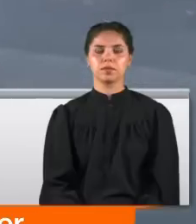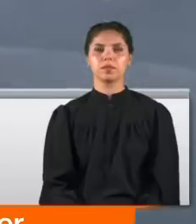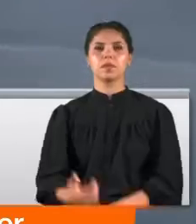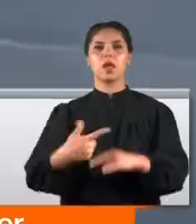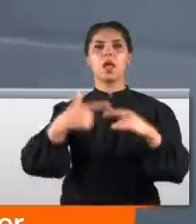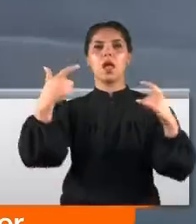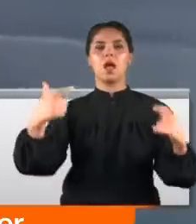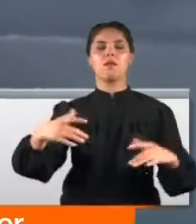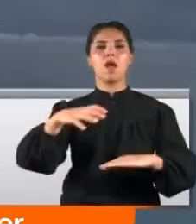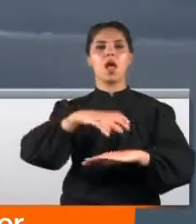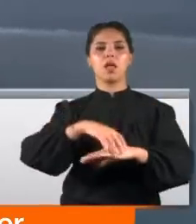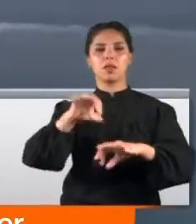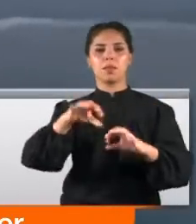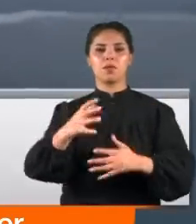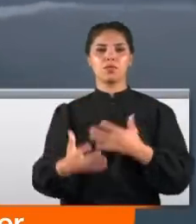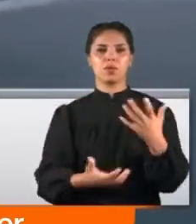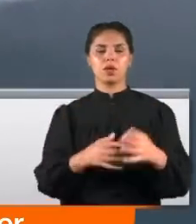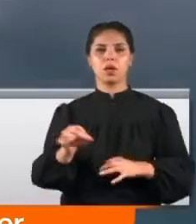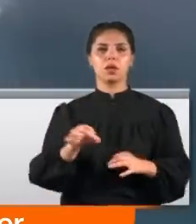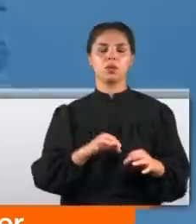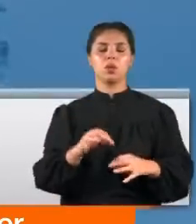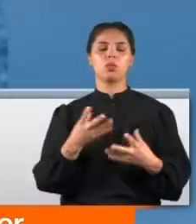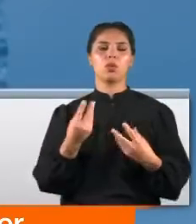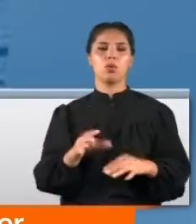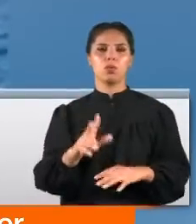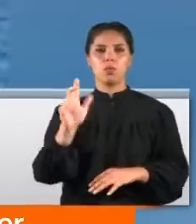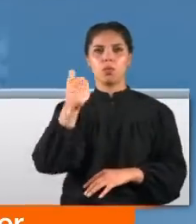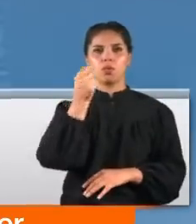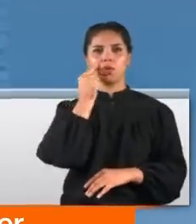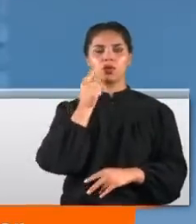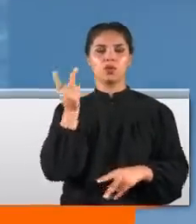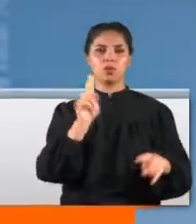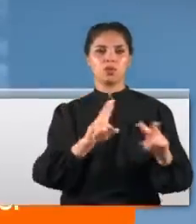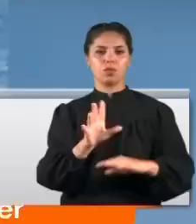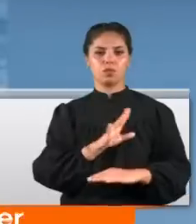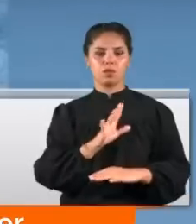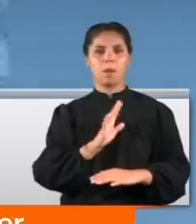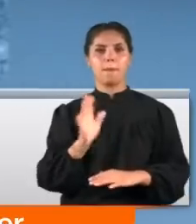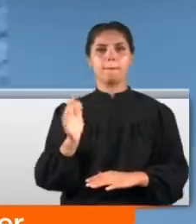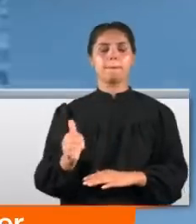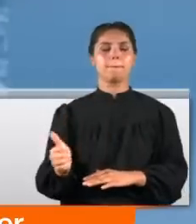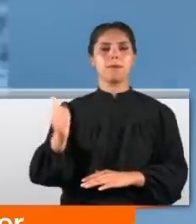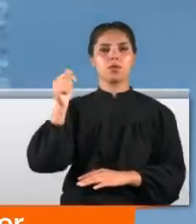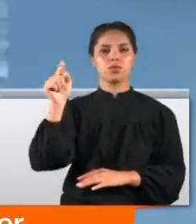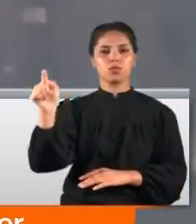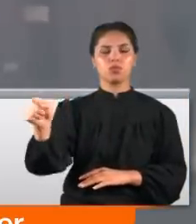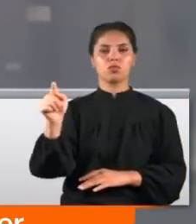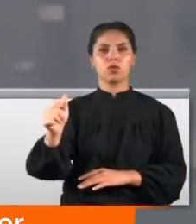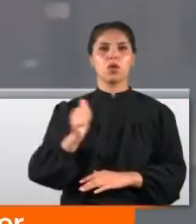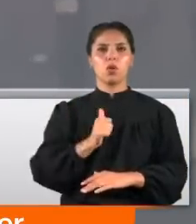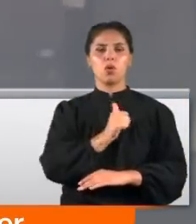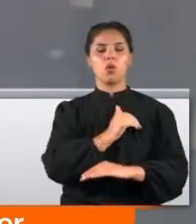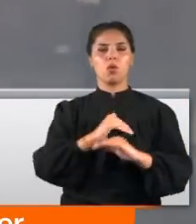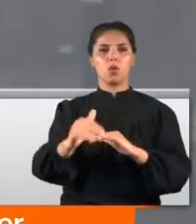Hawaii'nin Maui adasında başlayan yangın kontrolden çıktı. 36 kişi hayatını kaybedince Başkan Biden müdahale için orduyu